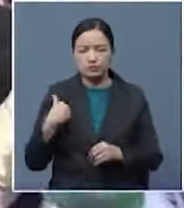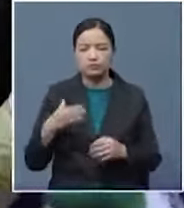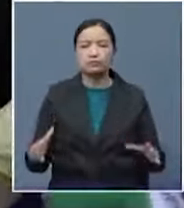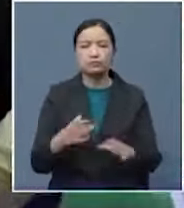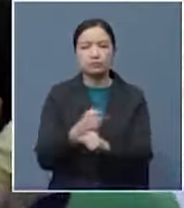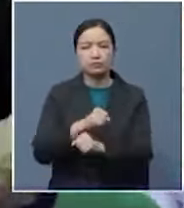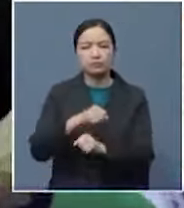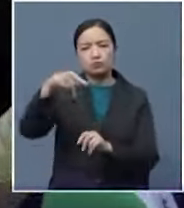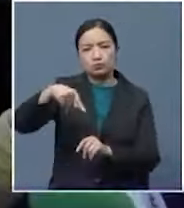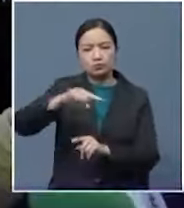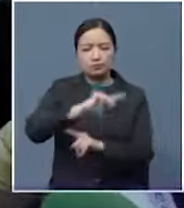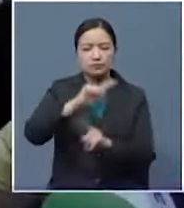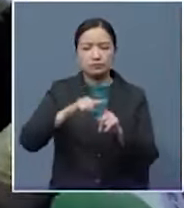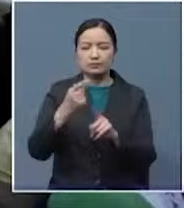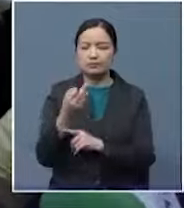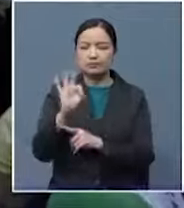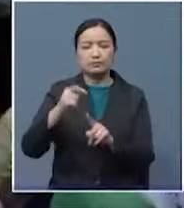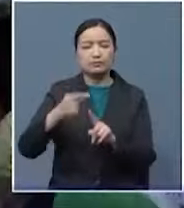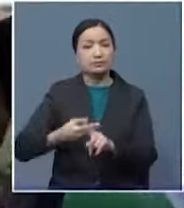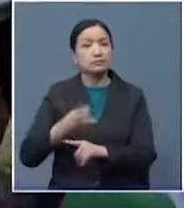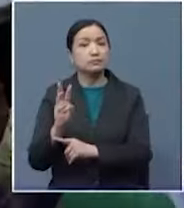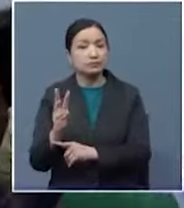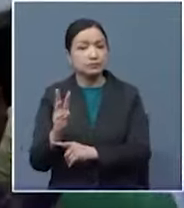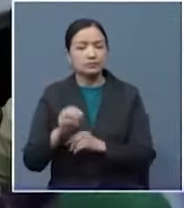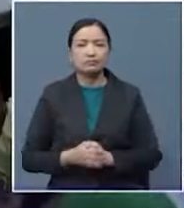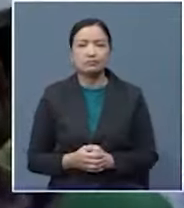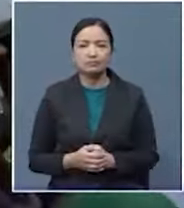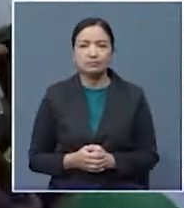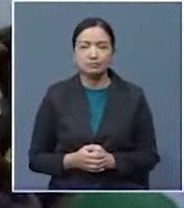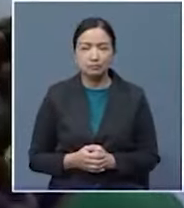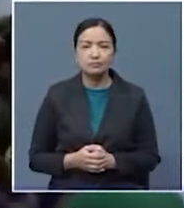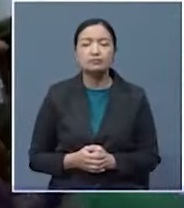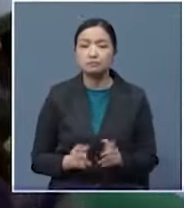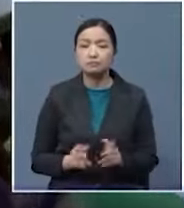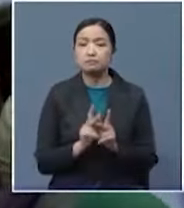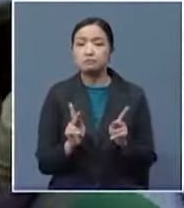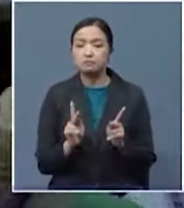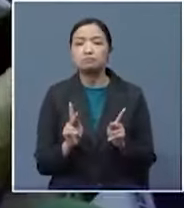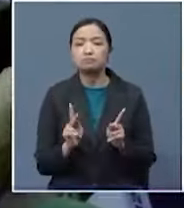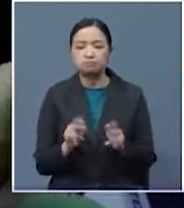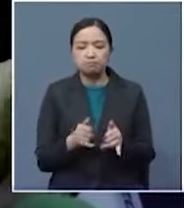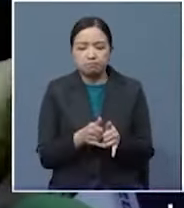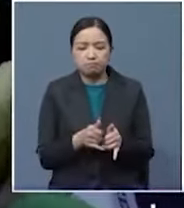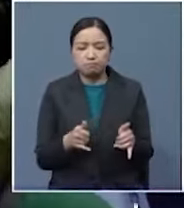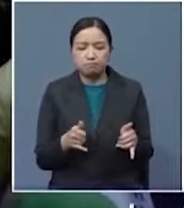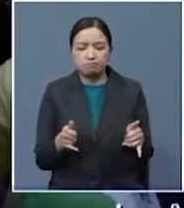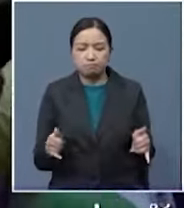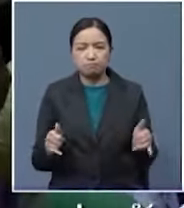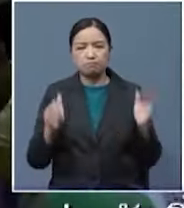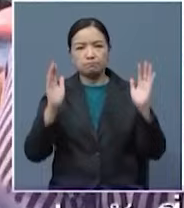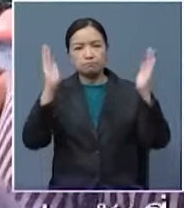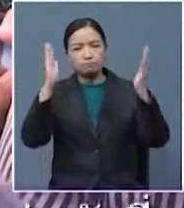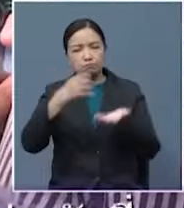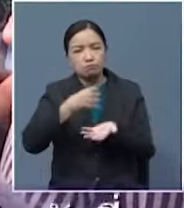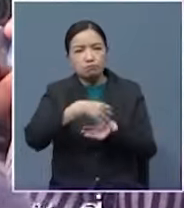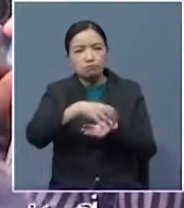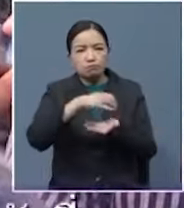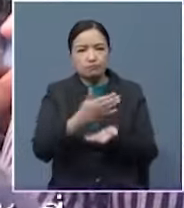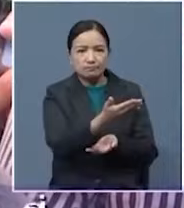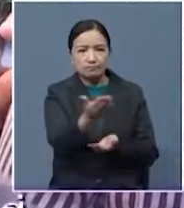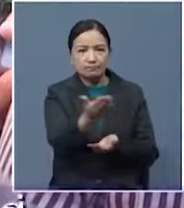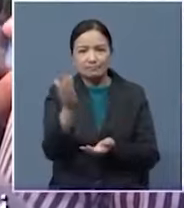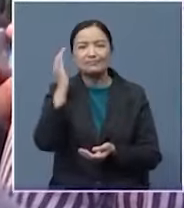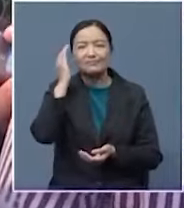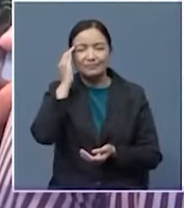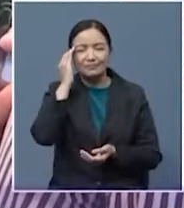พุธที่ 19มิถุนายนนี้และประธานคณะกรรมการตรวจสอบข้อเท็จจริงจะแถลงผลการสอบสวนให้ทราบต่อไปทั้ง